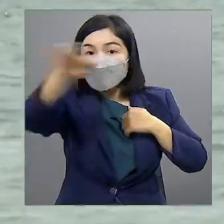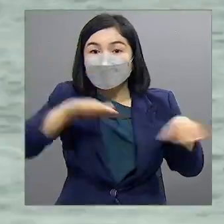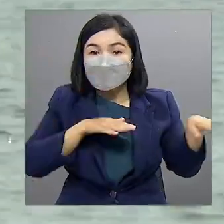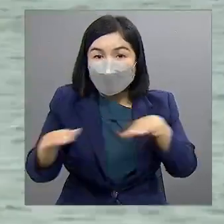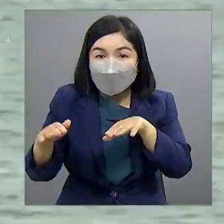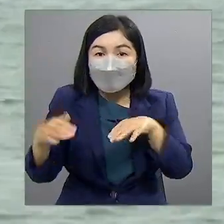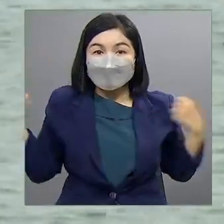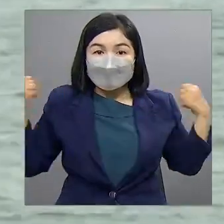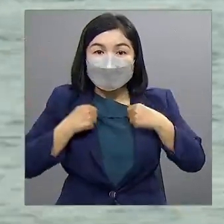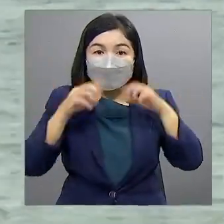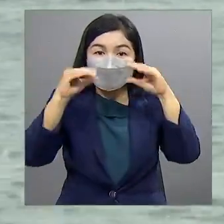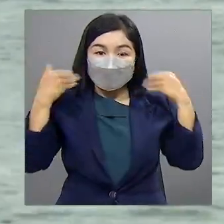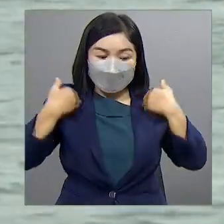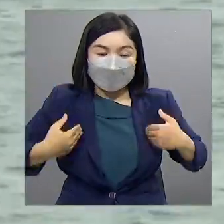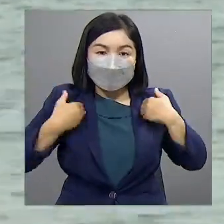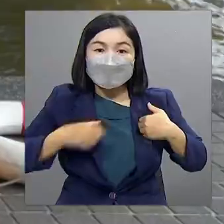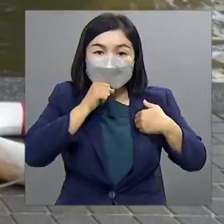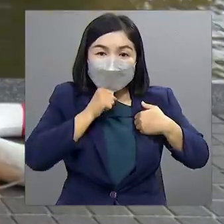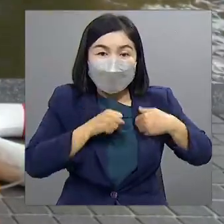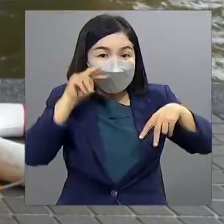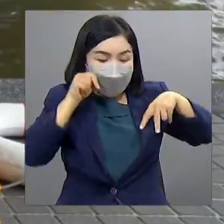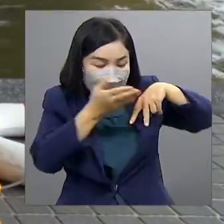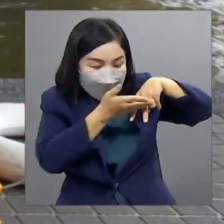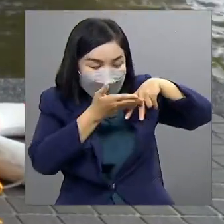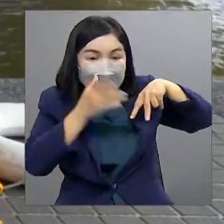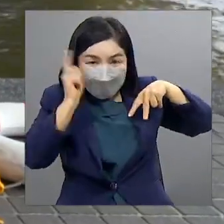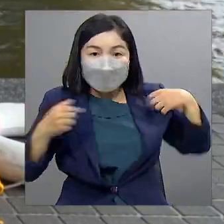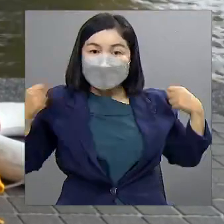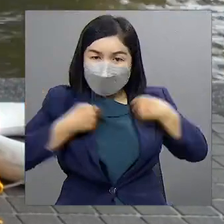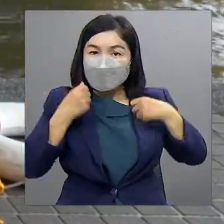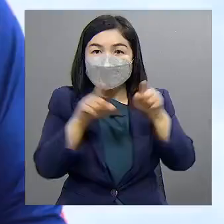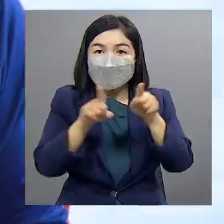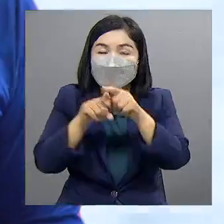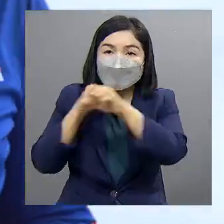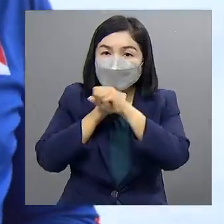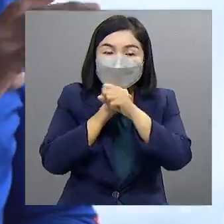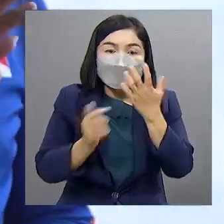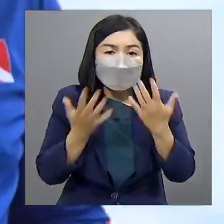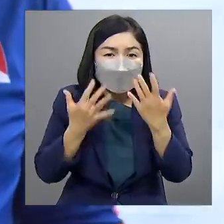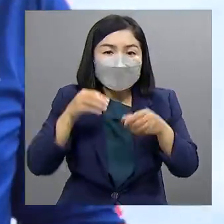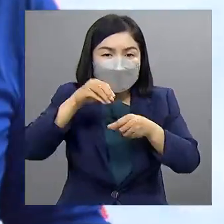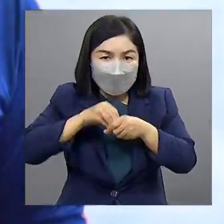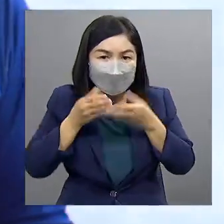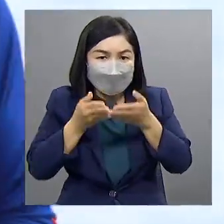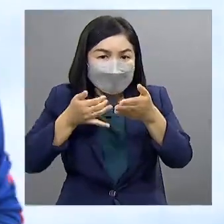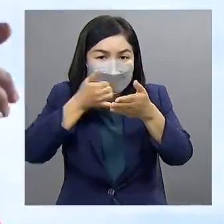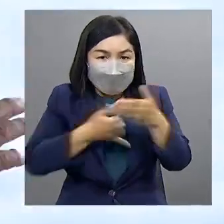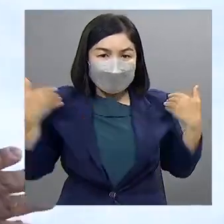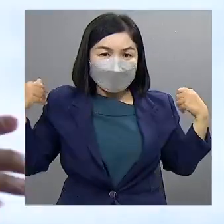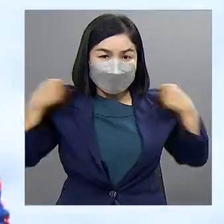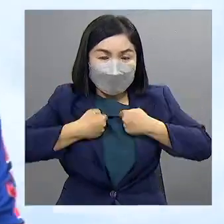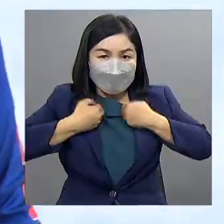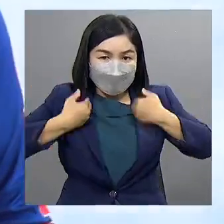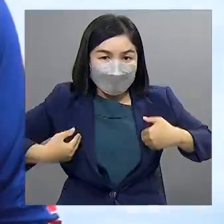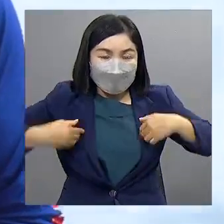งน้ำแค่หัวเข่าต้องมีชูชีพ คร ับหรือว่าอยู่ในเรือต้องมีชูชีพถ้าทีมพวกผมถ้าลงเรือใครไม่